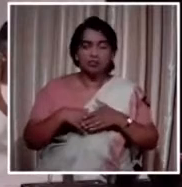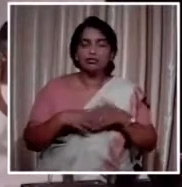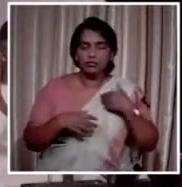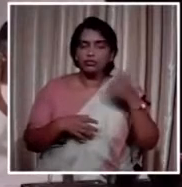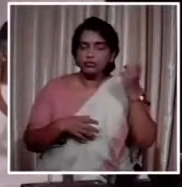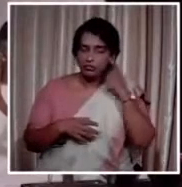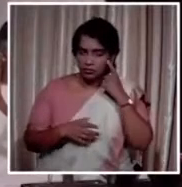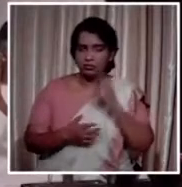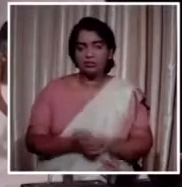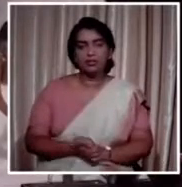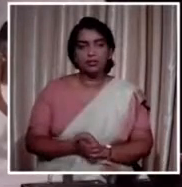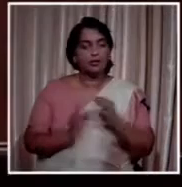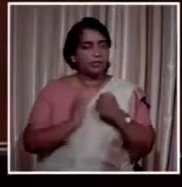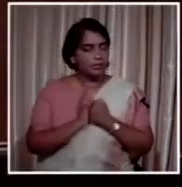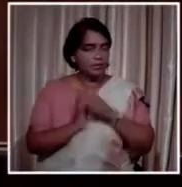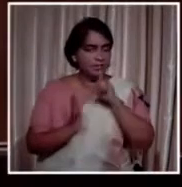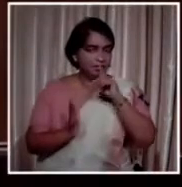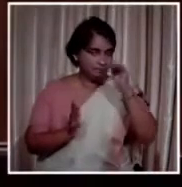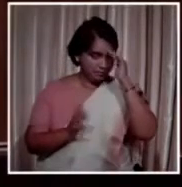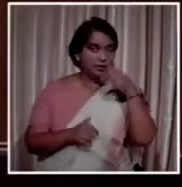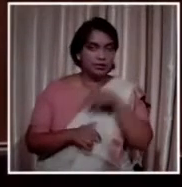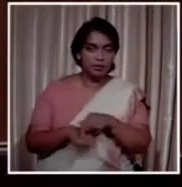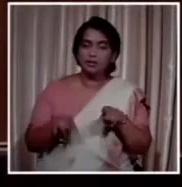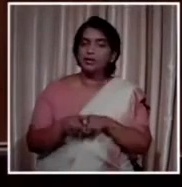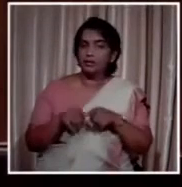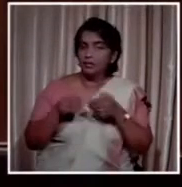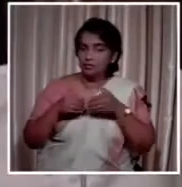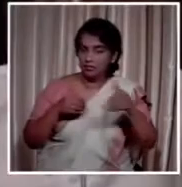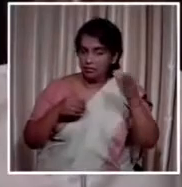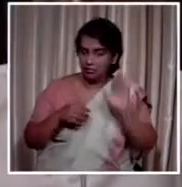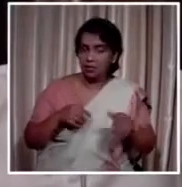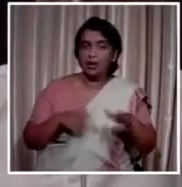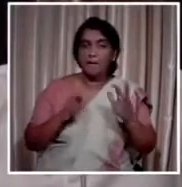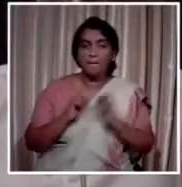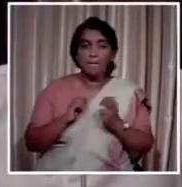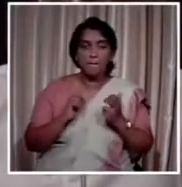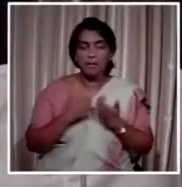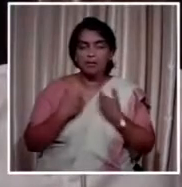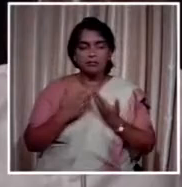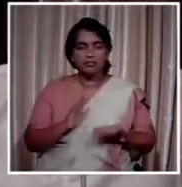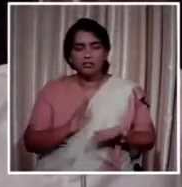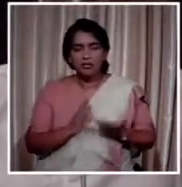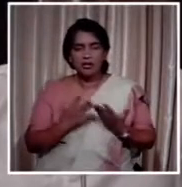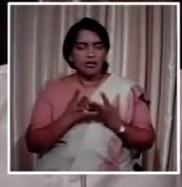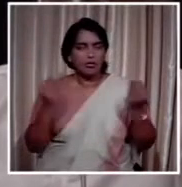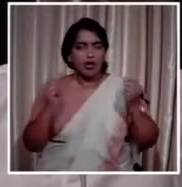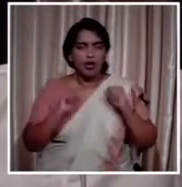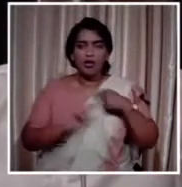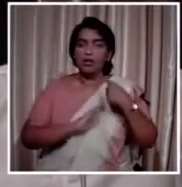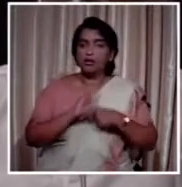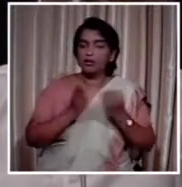ஆகிய நாட்டிற்காக தமது பொறுப்புகளையும் கடமைகளையும் மிகுந்த அர்ப்பணிப்புடன் நிறைவேற்றி வருகின்றார்கள்.